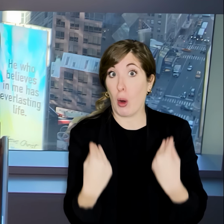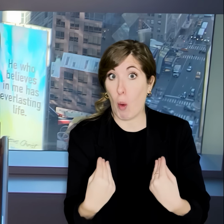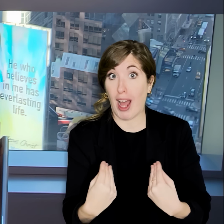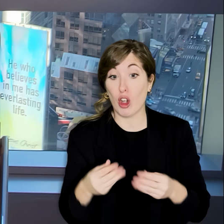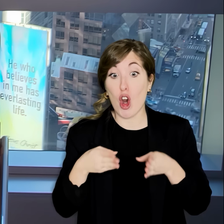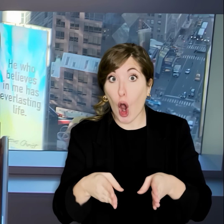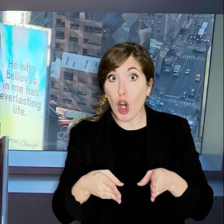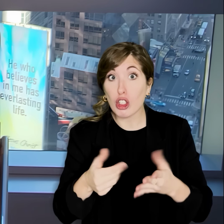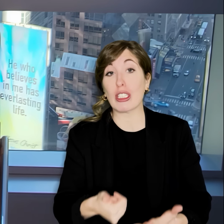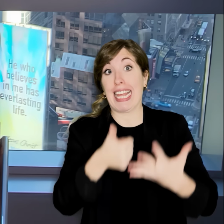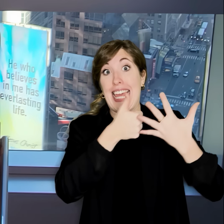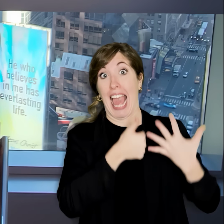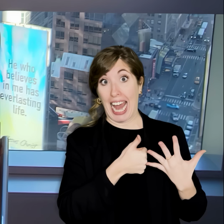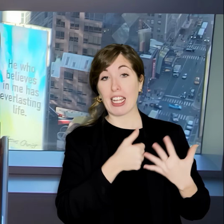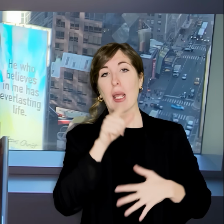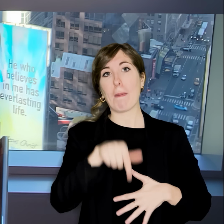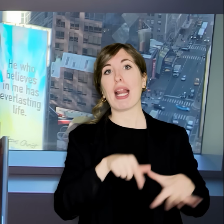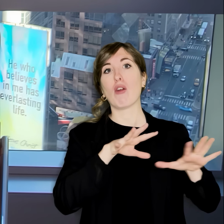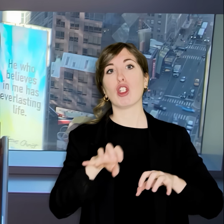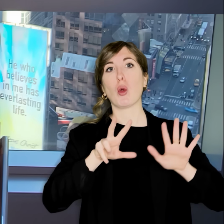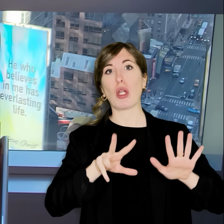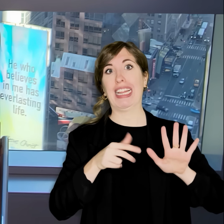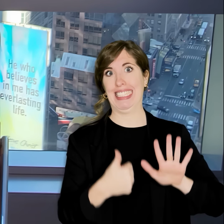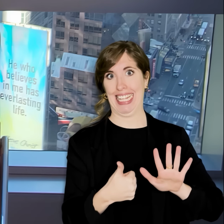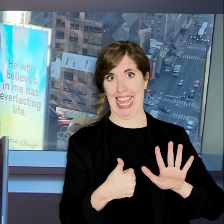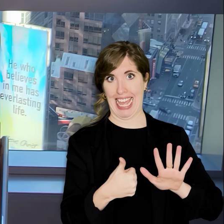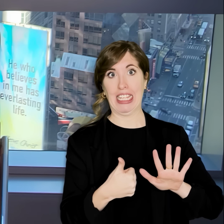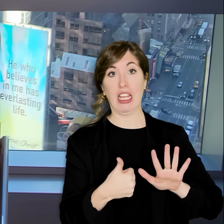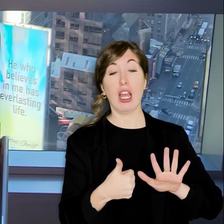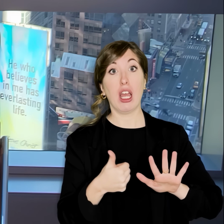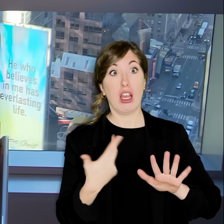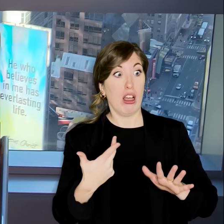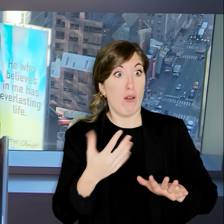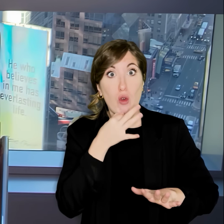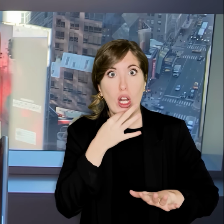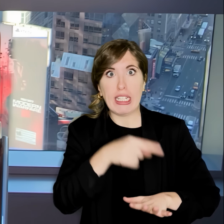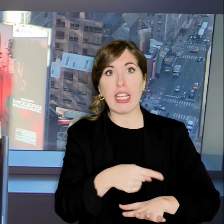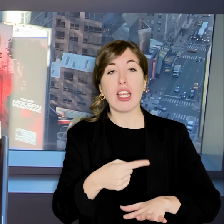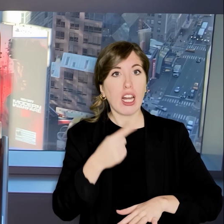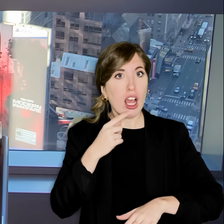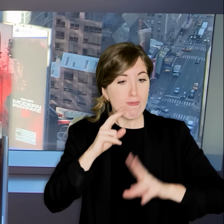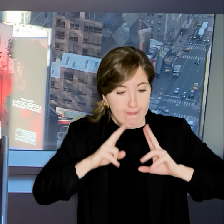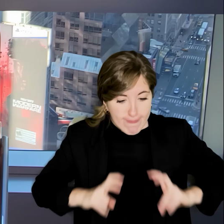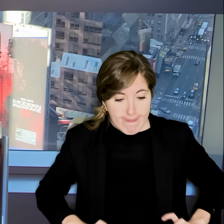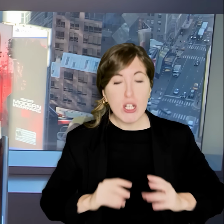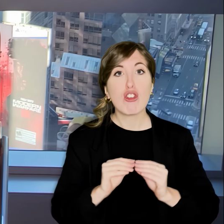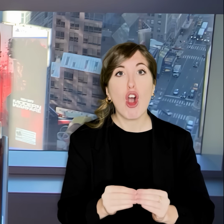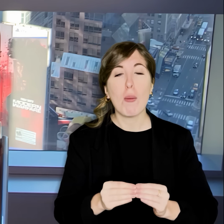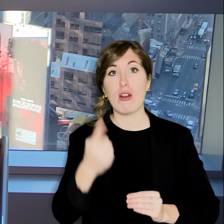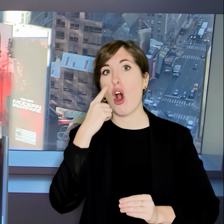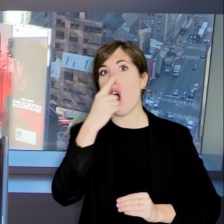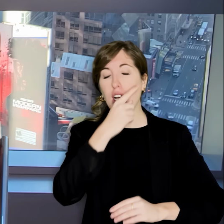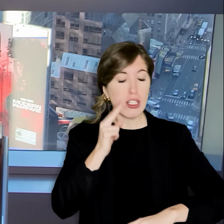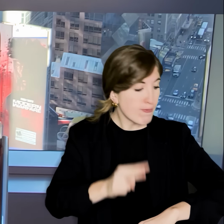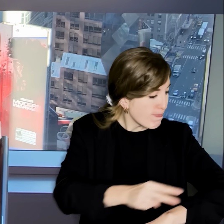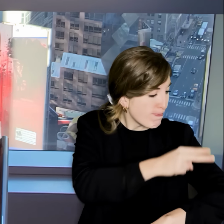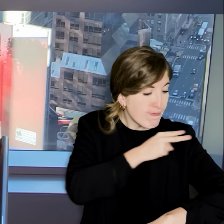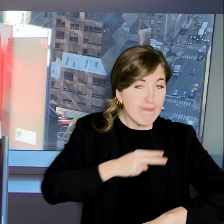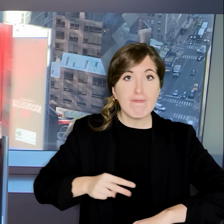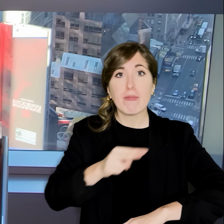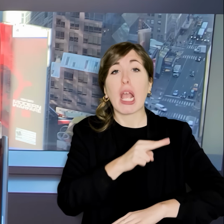prima prima l'ispezione era facendi solo Poll a davi o come i vecchi naviganti andavano per l'Oceano con le